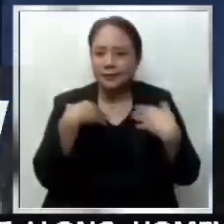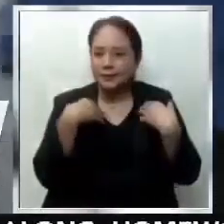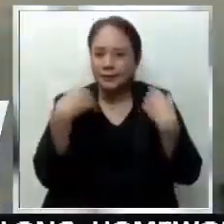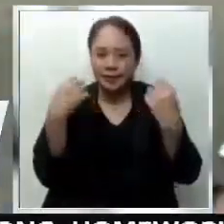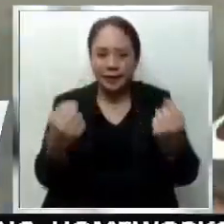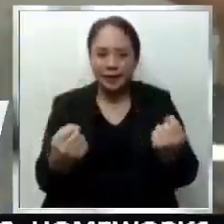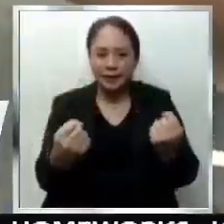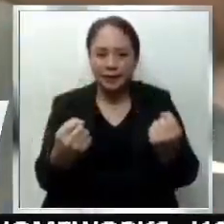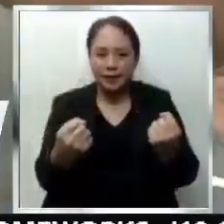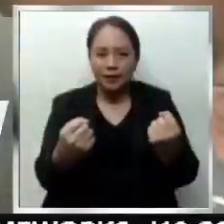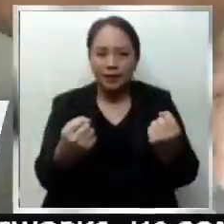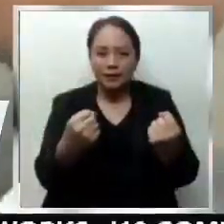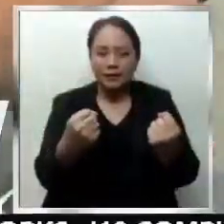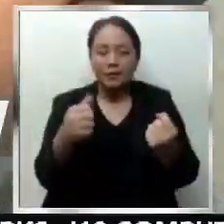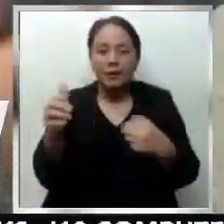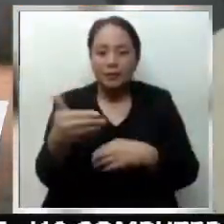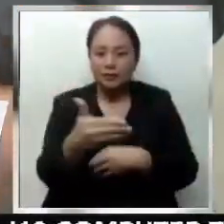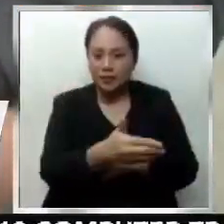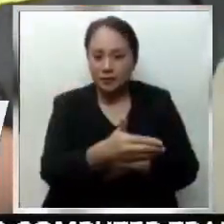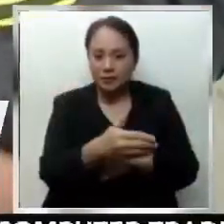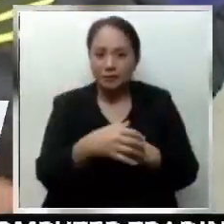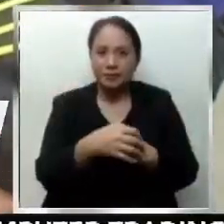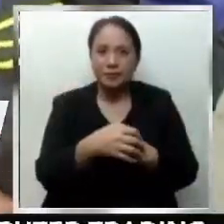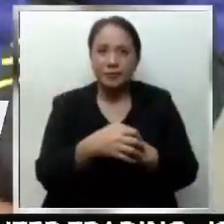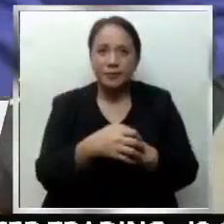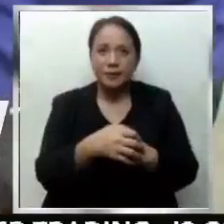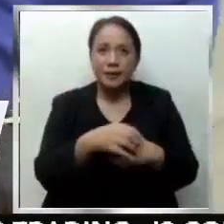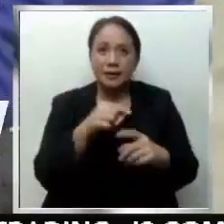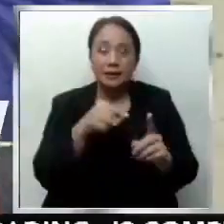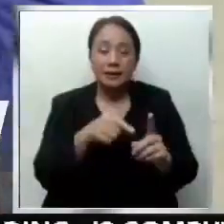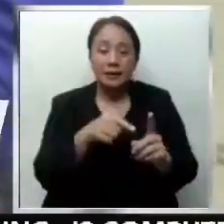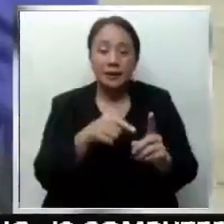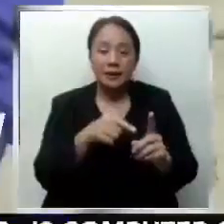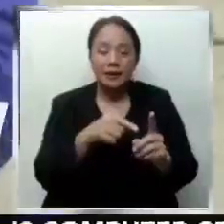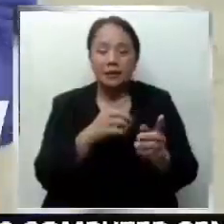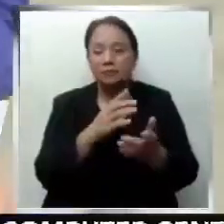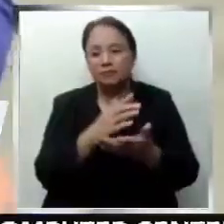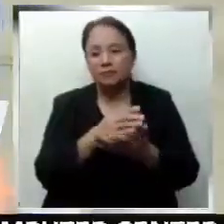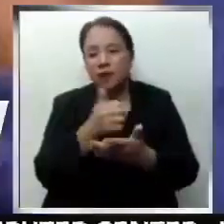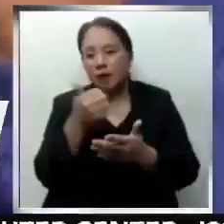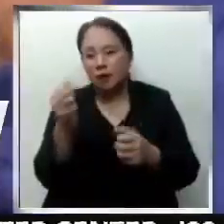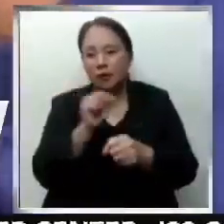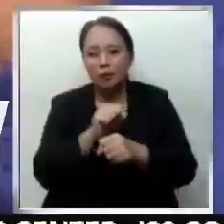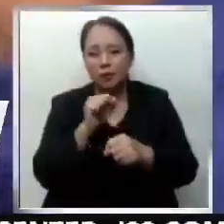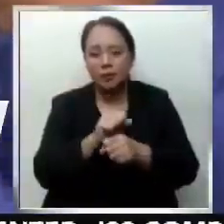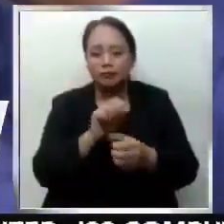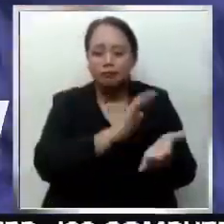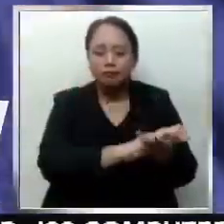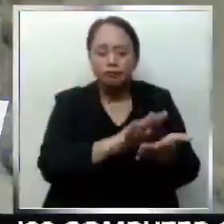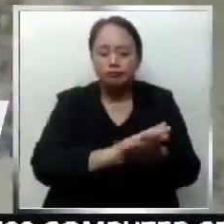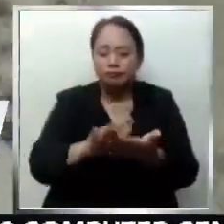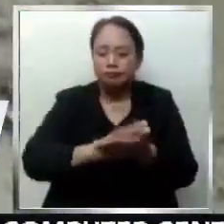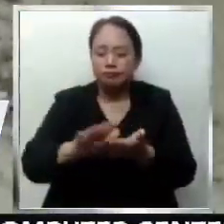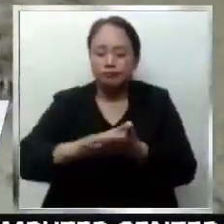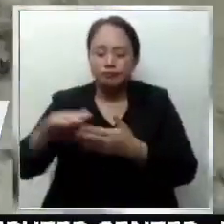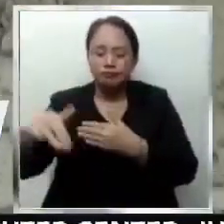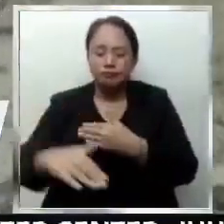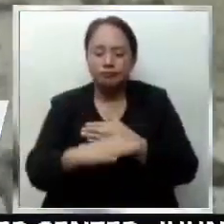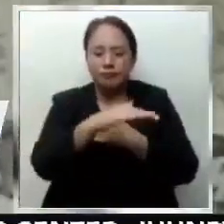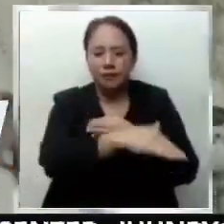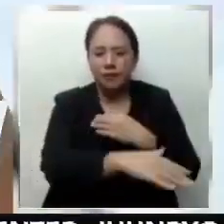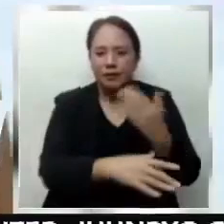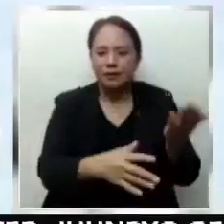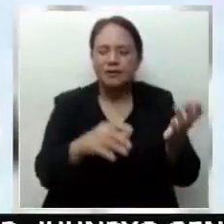mahuhuling isda. Kaya si Arnold sumasideline muna sa paglilinis ng dalampasigan. Sa ngayon, nakakaya pa naman daw